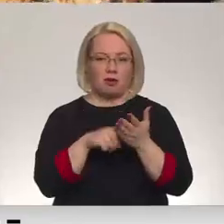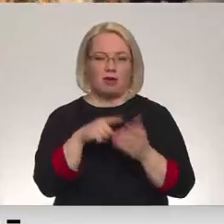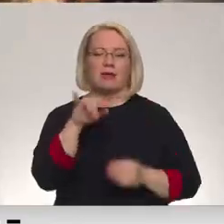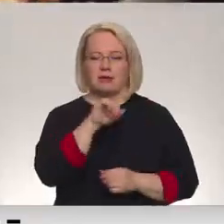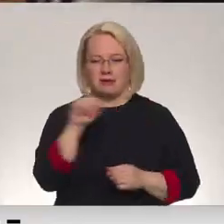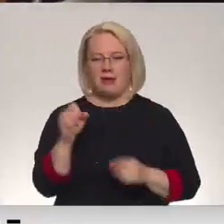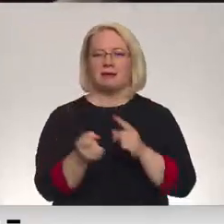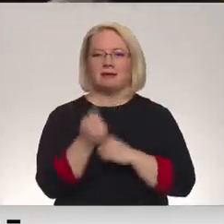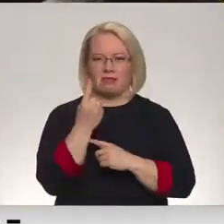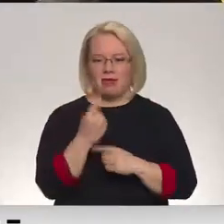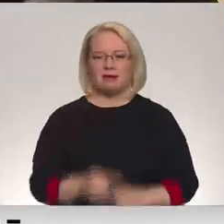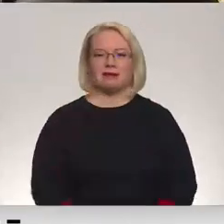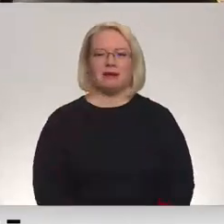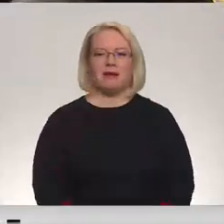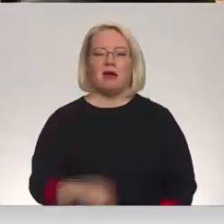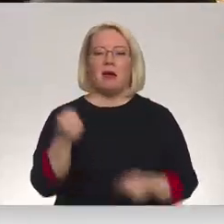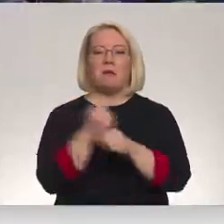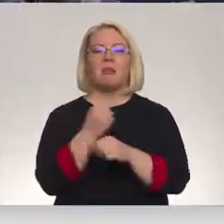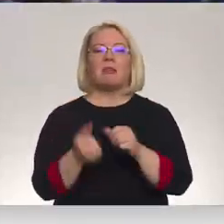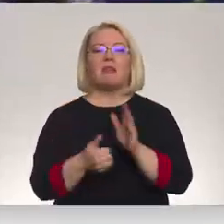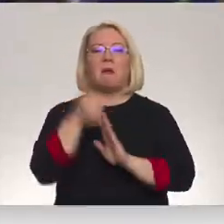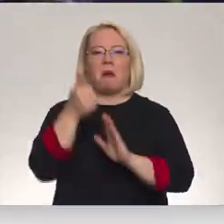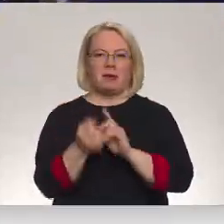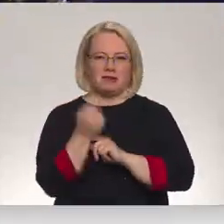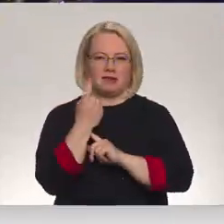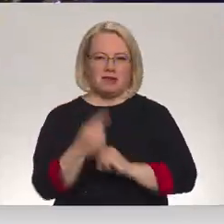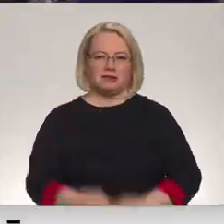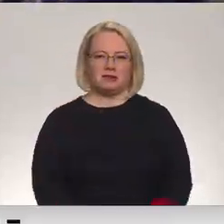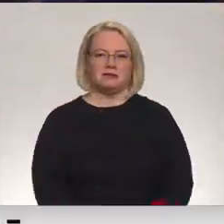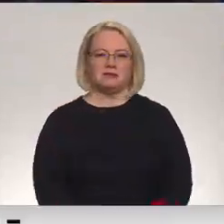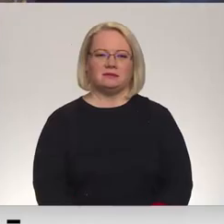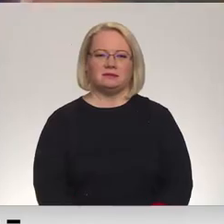sanāca. Sanāca pat labāk.